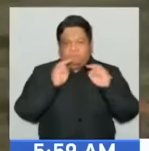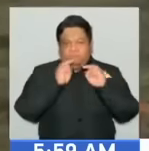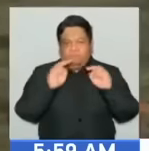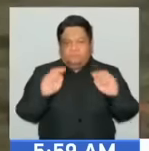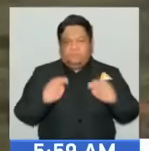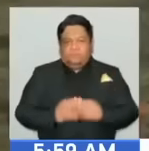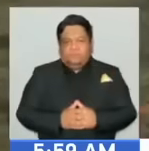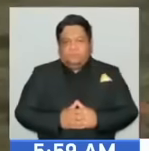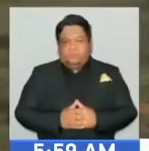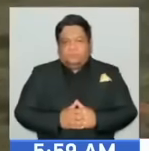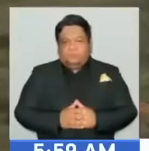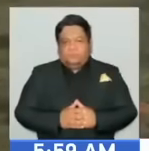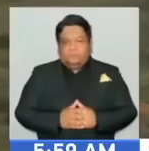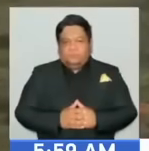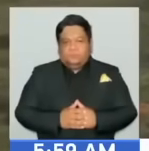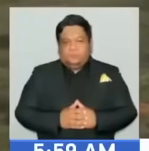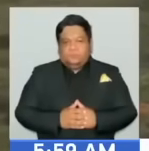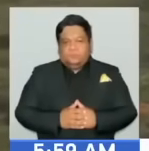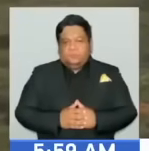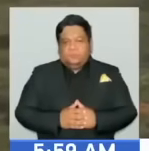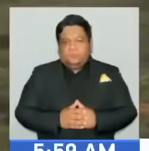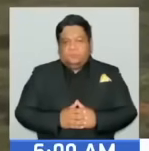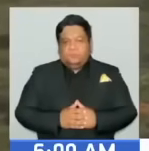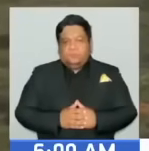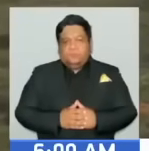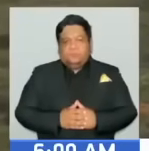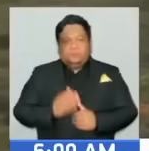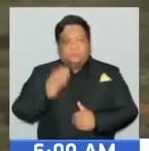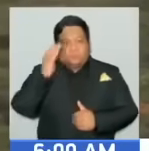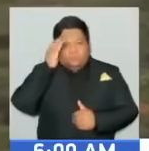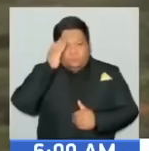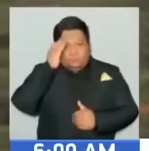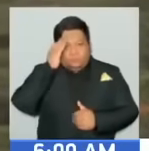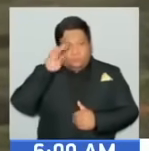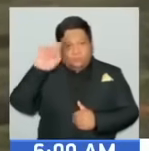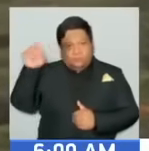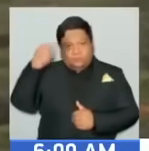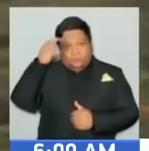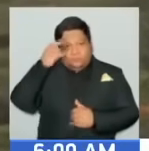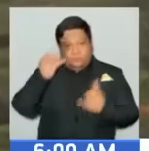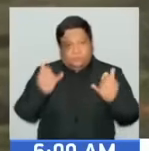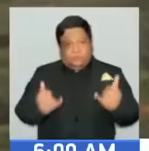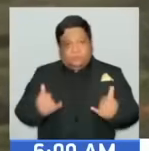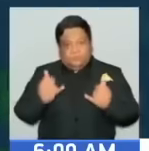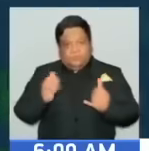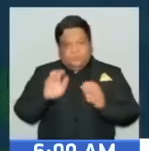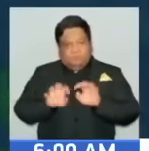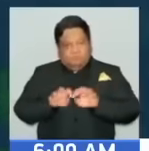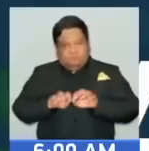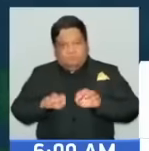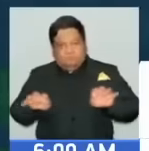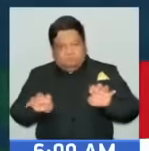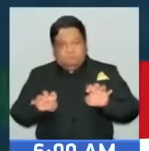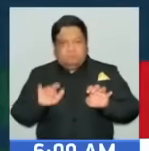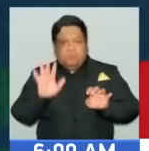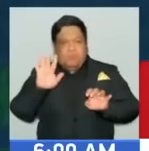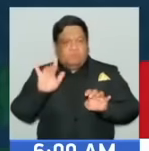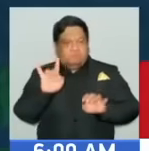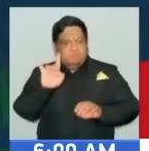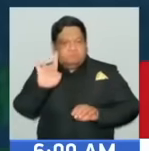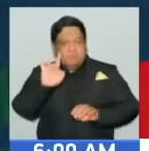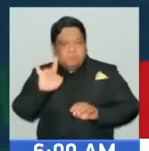Magsasagawa ng joint press conference ang ilang ahensya ng gobyerno ngayong araw para talakayin ang bagong insidente ng harassment sa Ayungi Shoal nitong